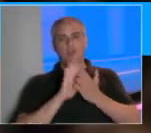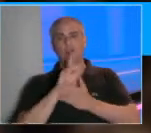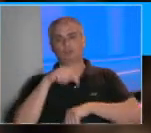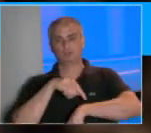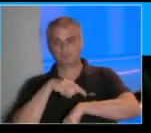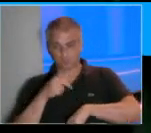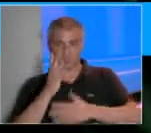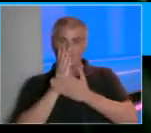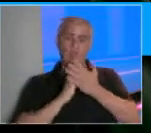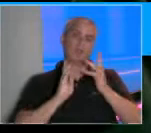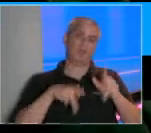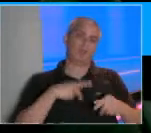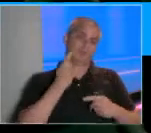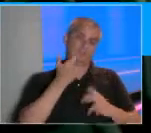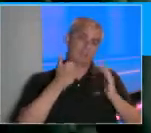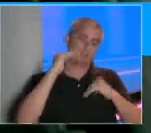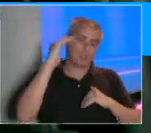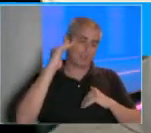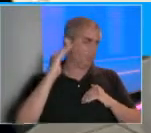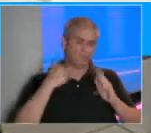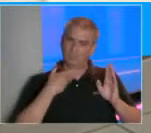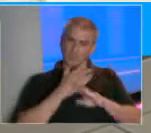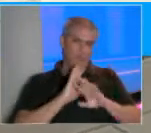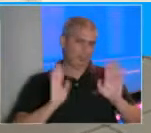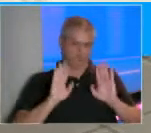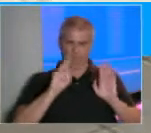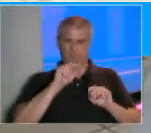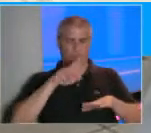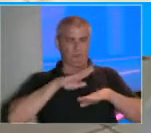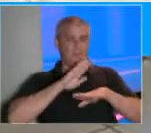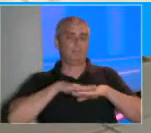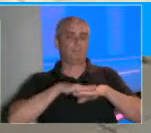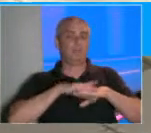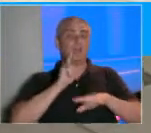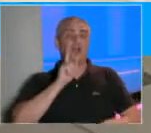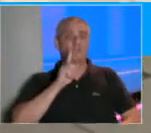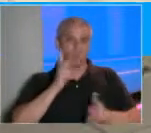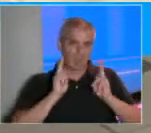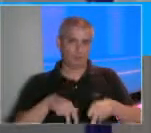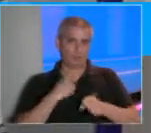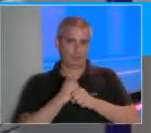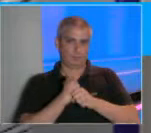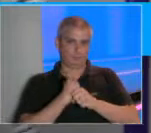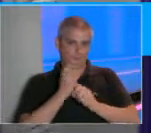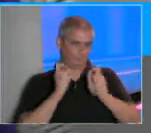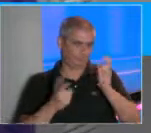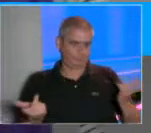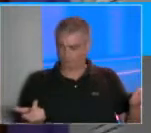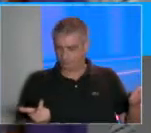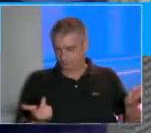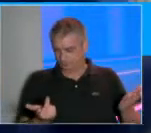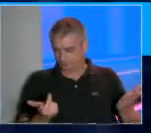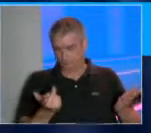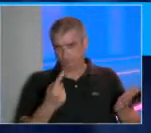12 שעות, חלקן יכולות קצת יותר. אני לא נכנסת לעניין המקצועי, כן. אבל זה אפשרי, כי אנשים קבעו את